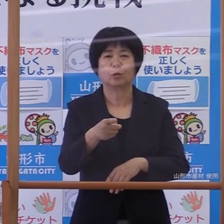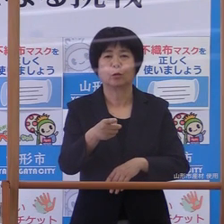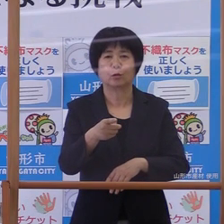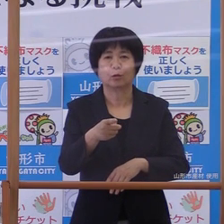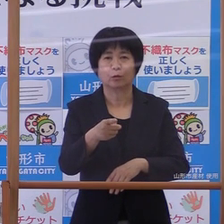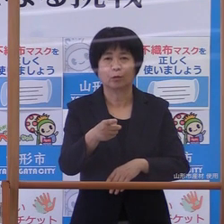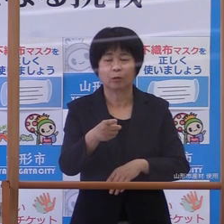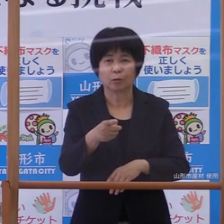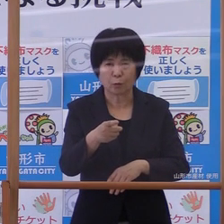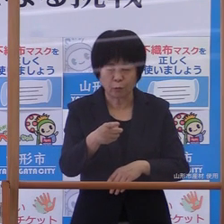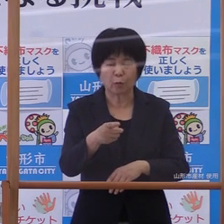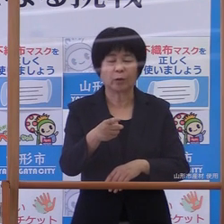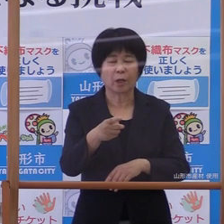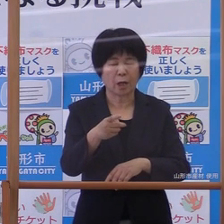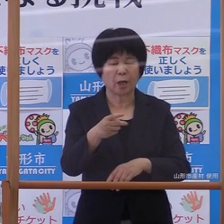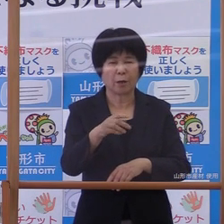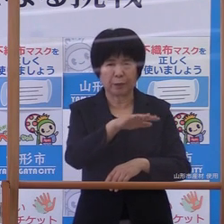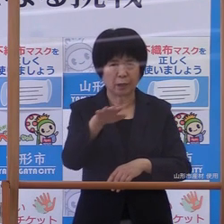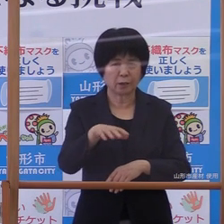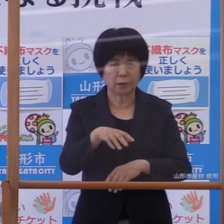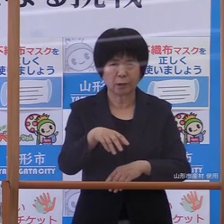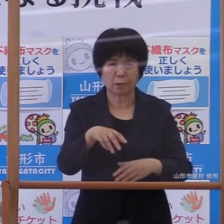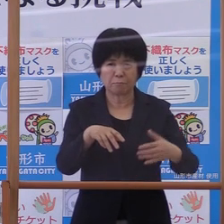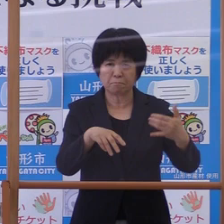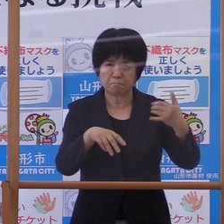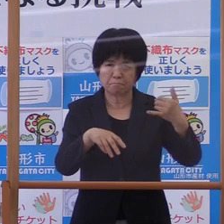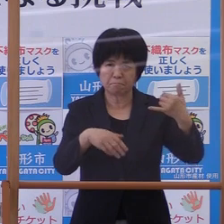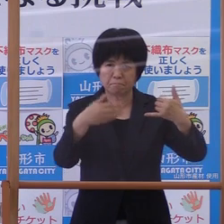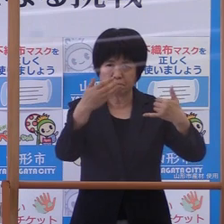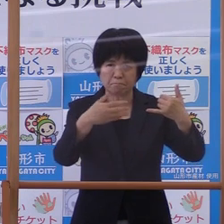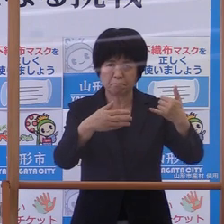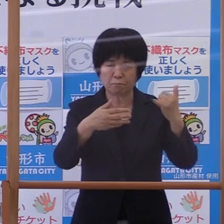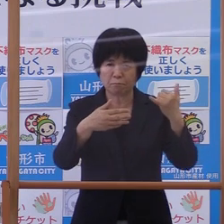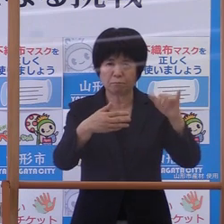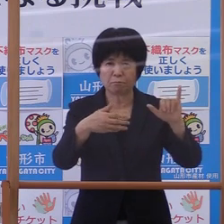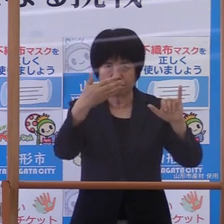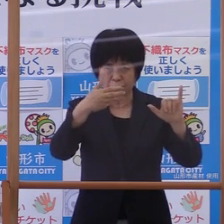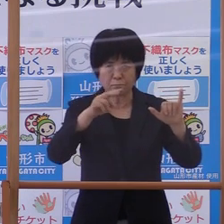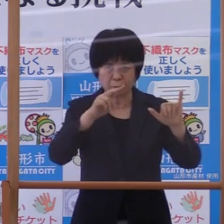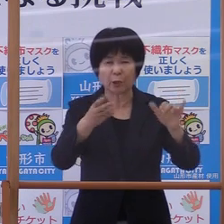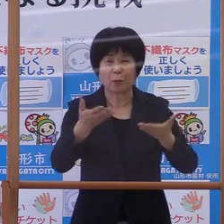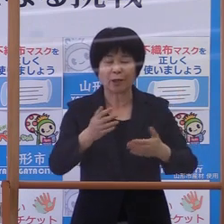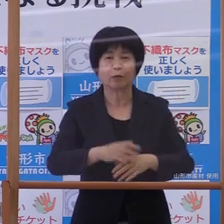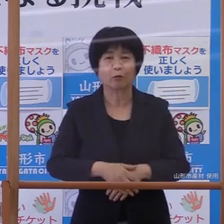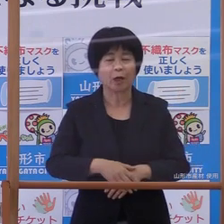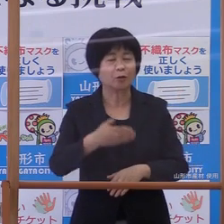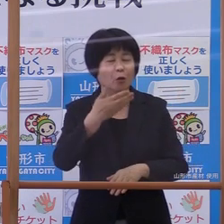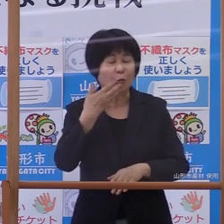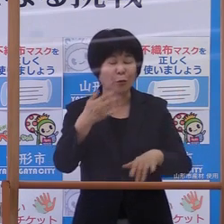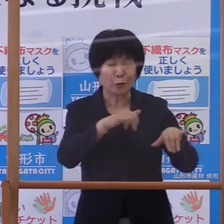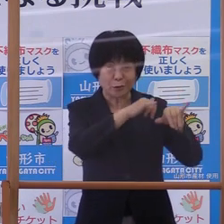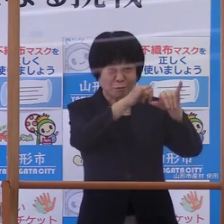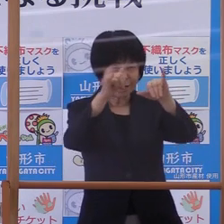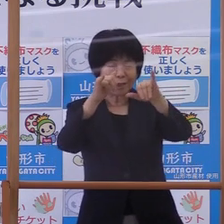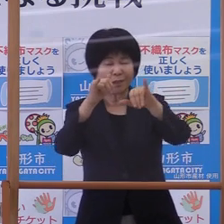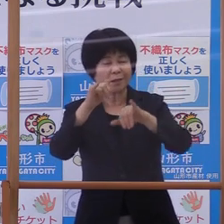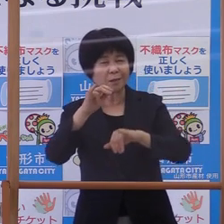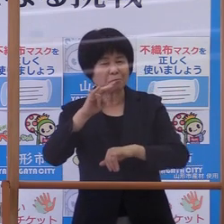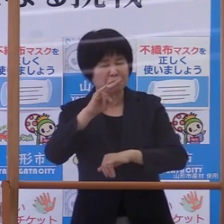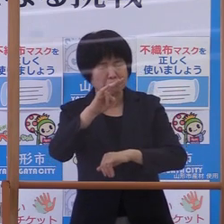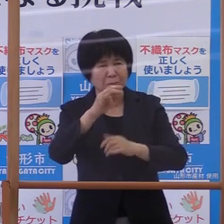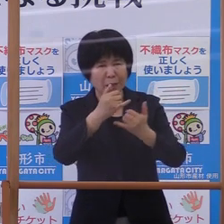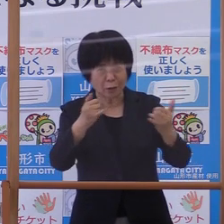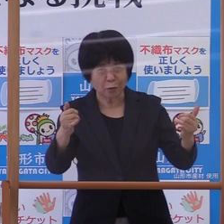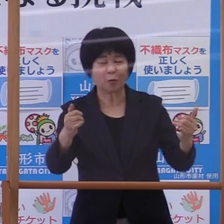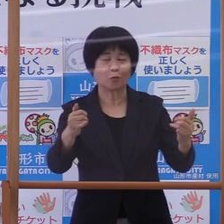再生をして見ていただいているということでございます。ブルーインパルスを見た方などについては当然市内全域から見てい